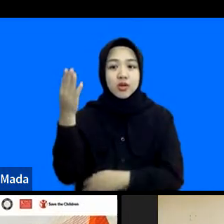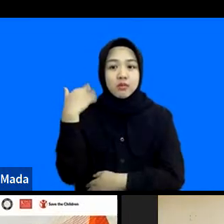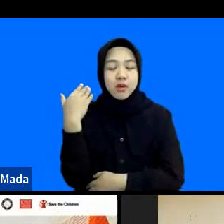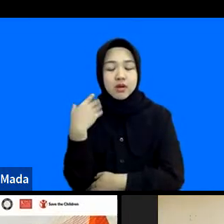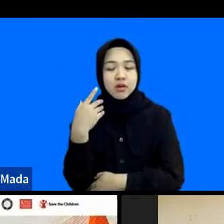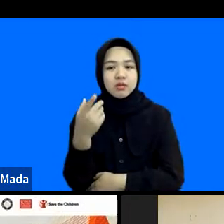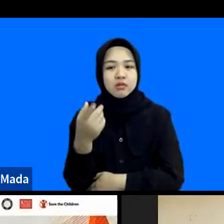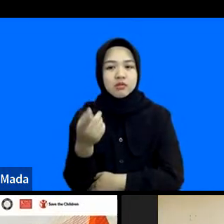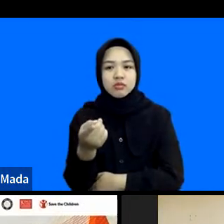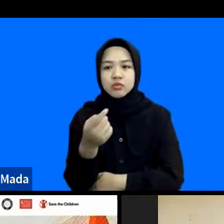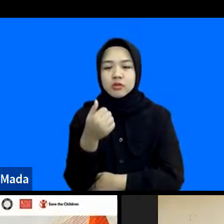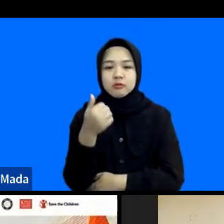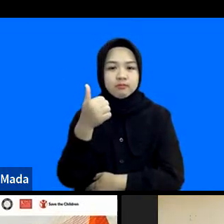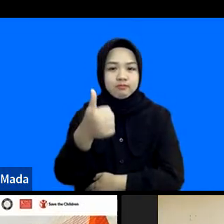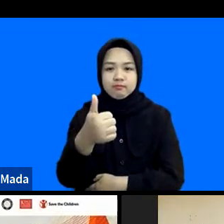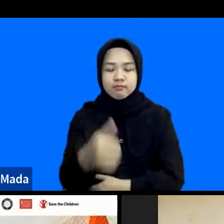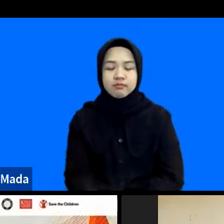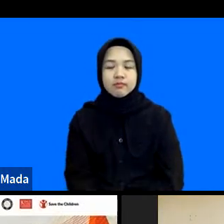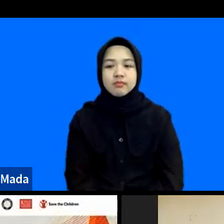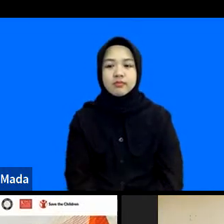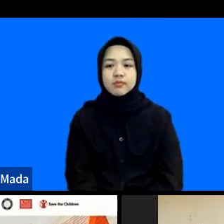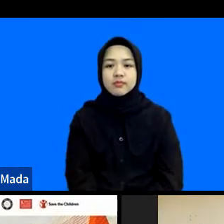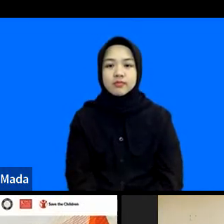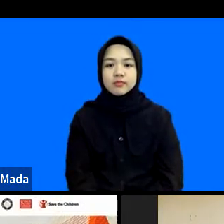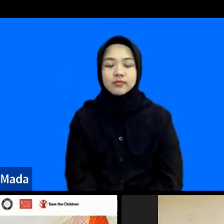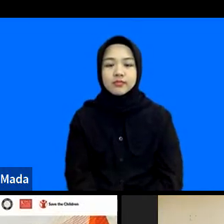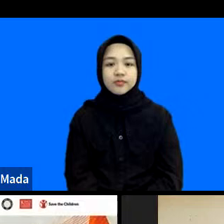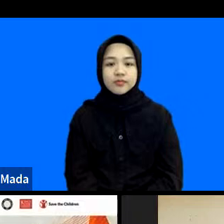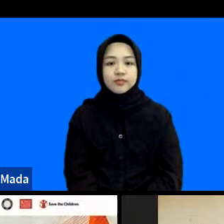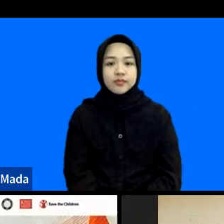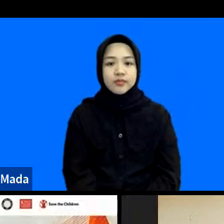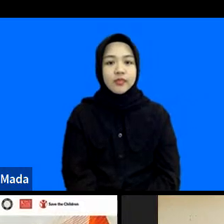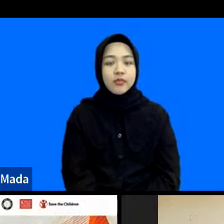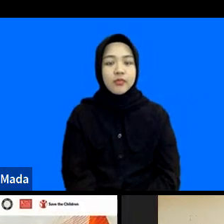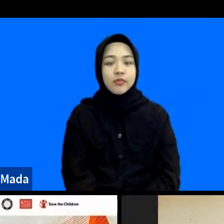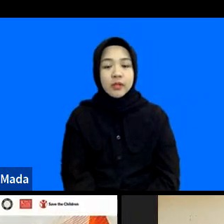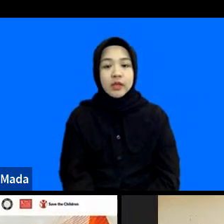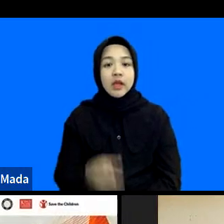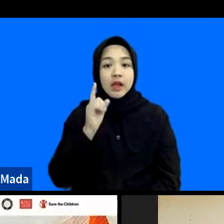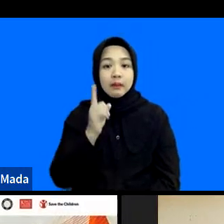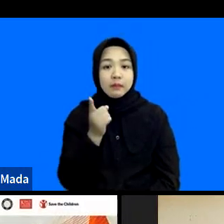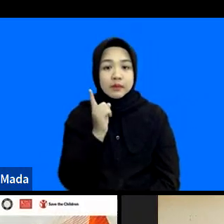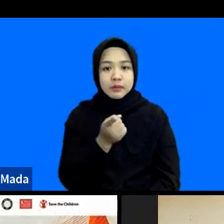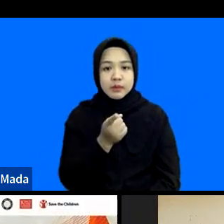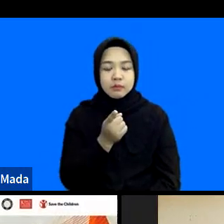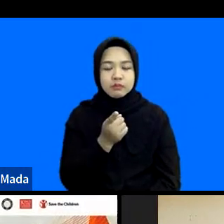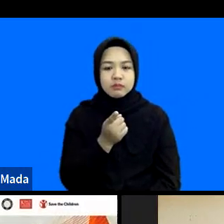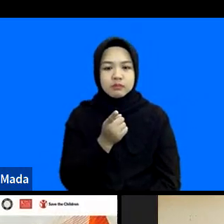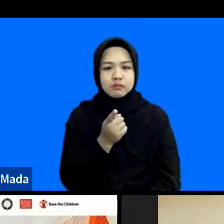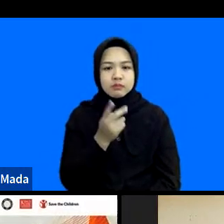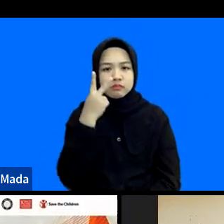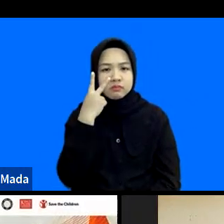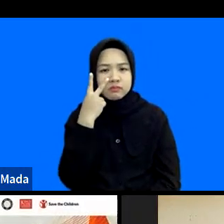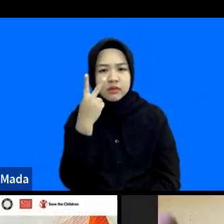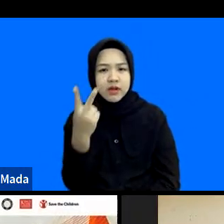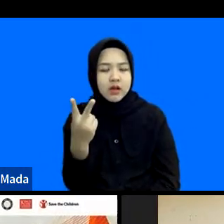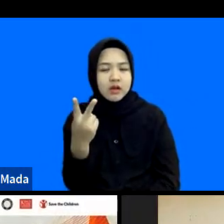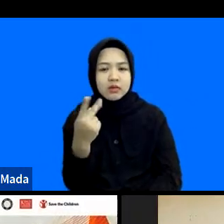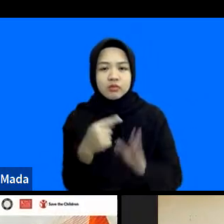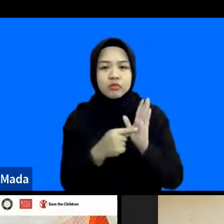Bunda bilang mungkin sangat baik ya. Kenapa Bunda bisa bilang seperti itu? Karena apa ya, melihat dari